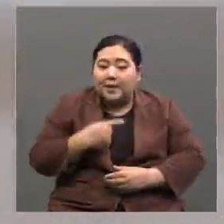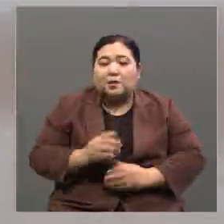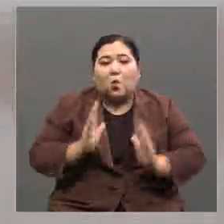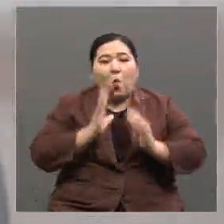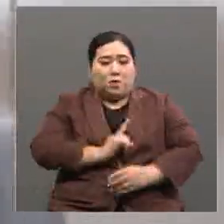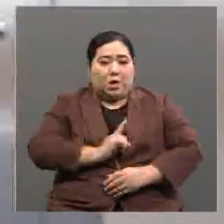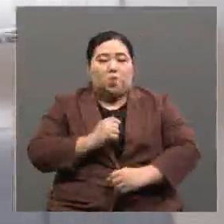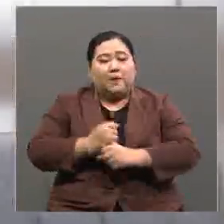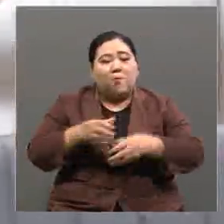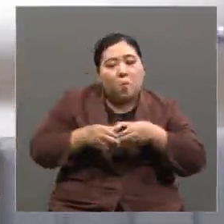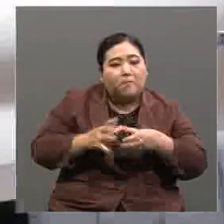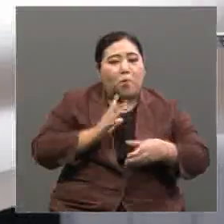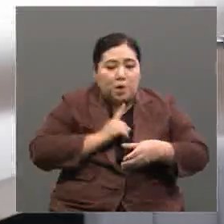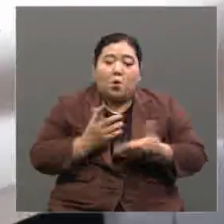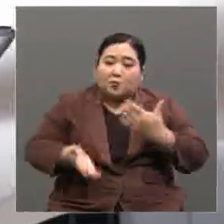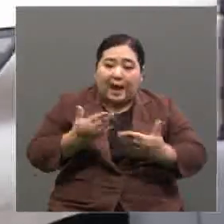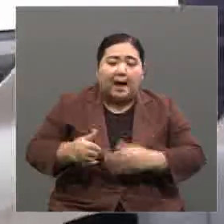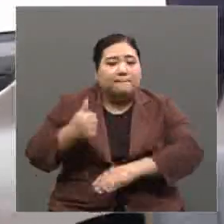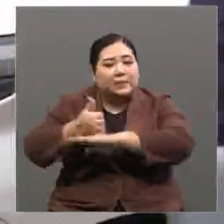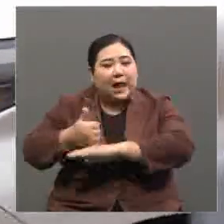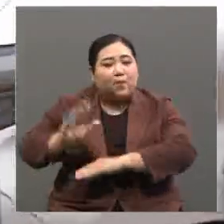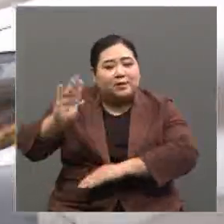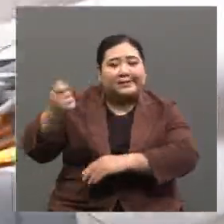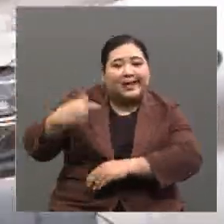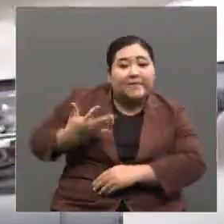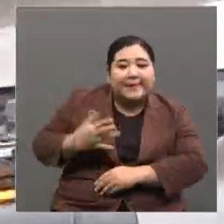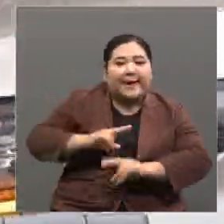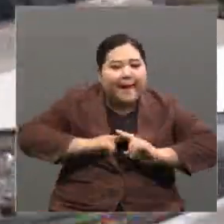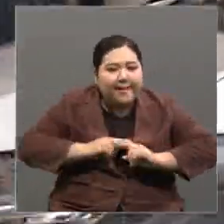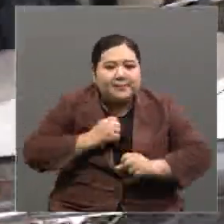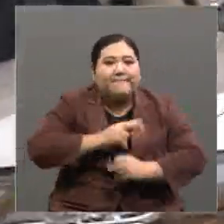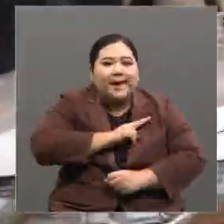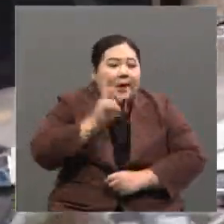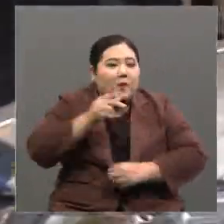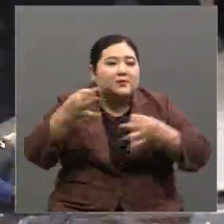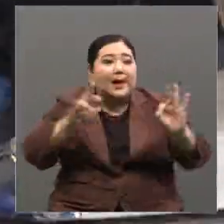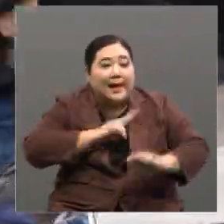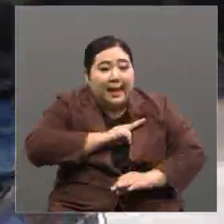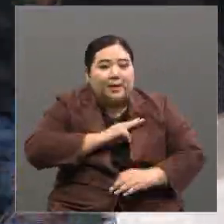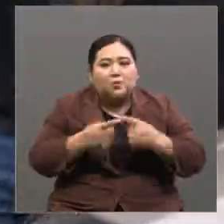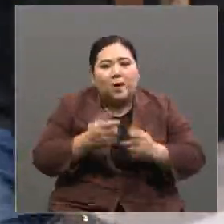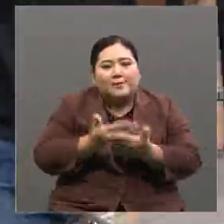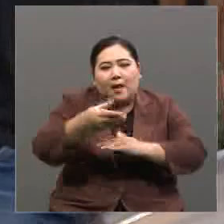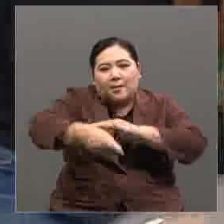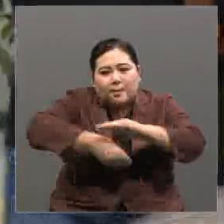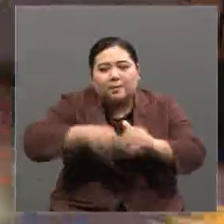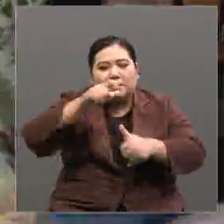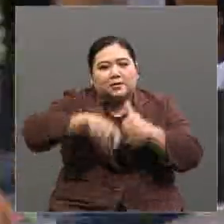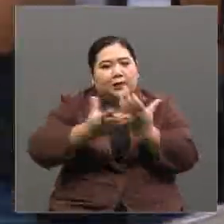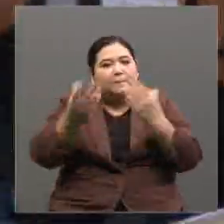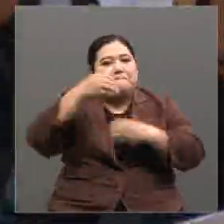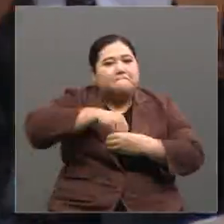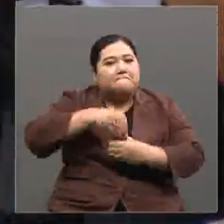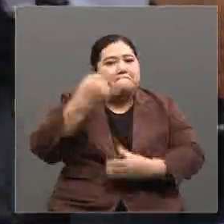และกระทำการเป็นนักข่าวเพื่อส่งข่าวต่อไปยังสำนักข่าวต่างๆแต่มีพฤติกรรมละเมิดจริยธรรม